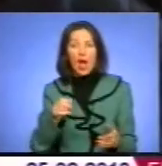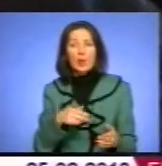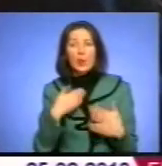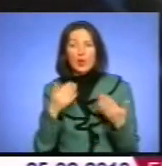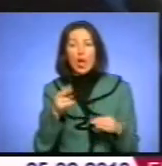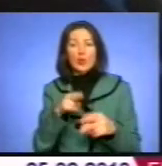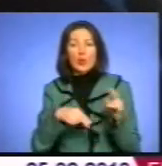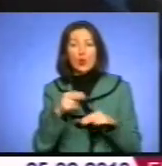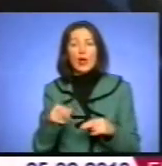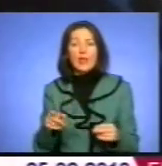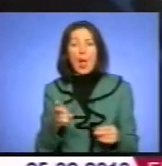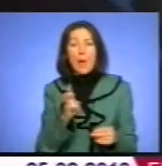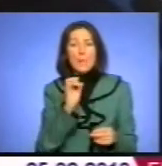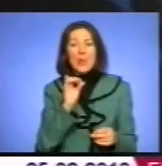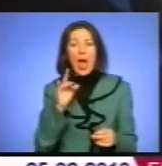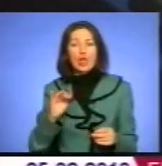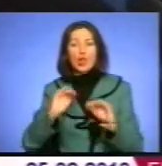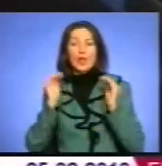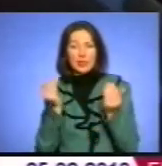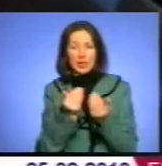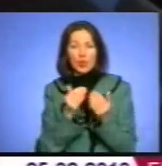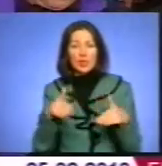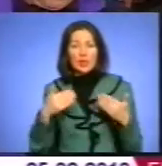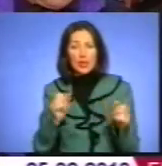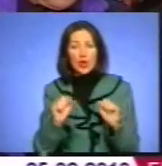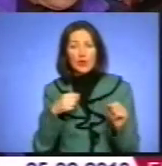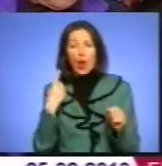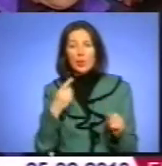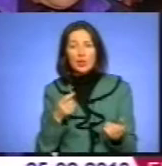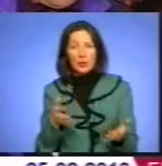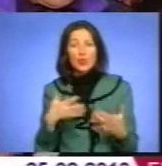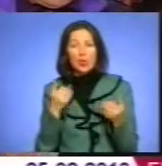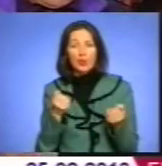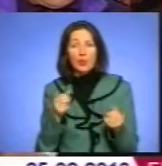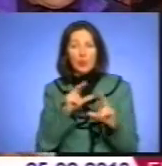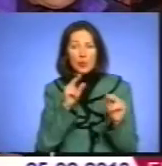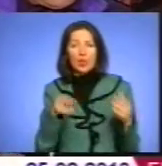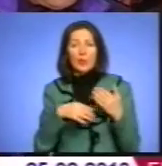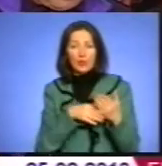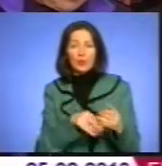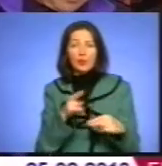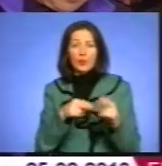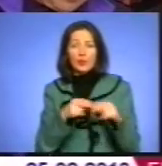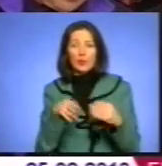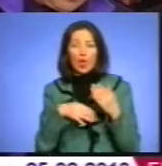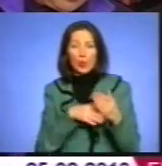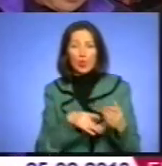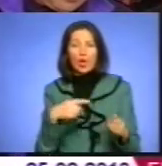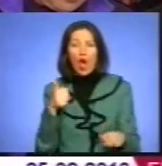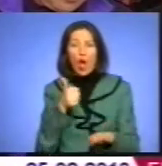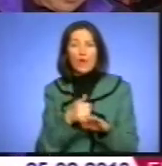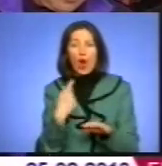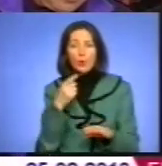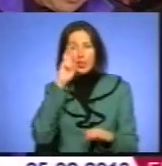біатлонний стадіон. Ініціативу керівник області підтримав, пообіцяв посприяти будівництву. Допоможе голова облдержадміністрації